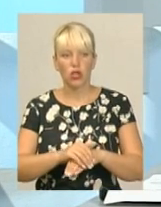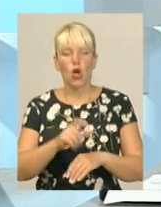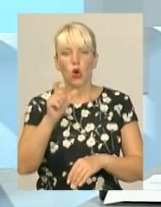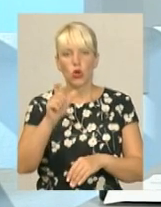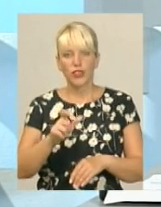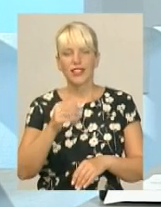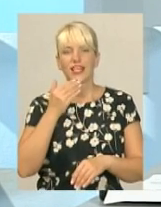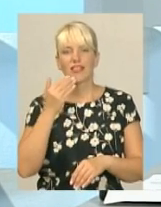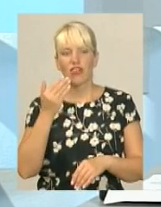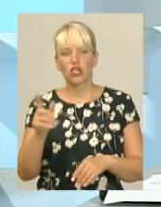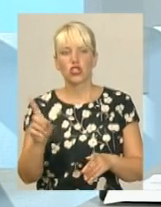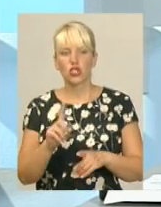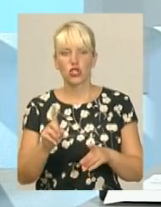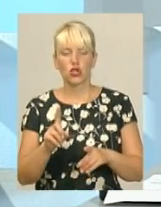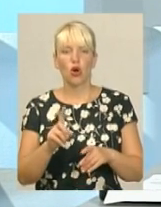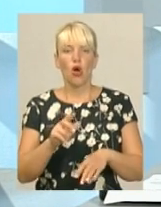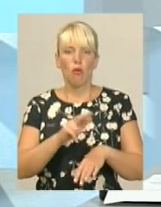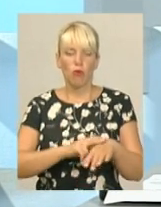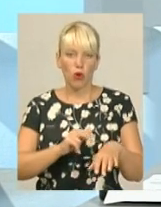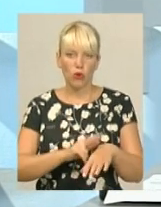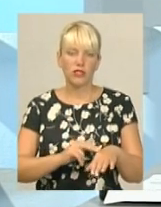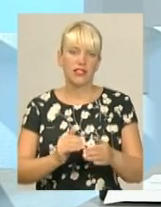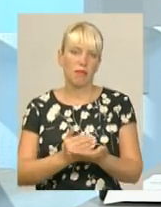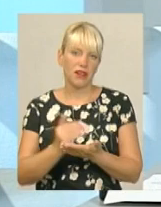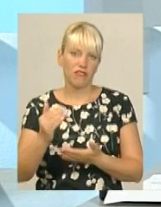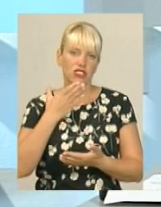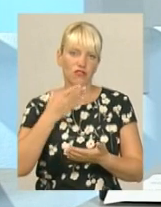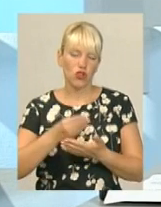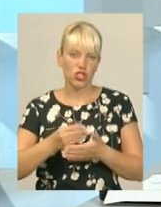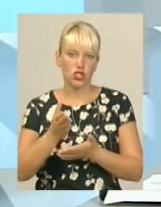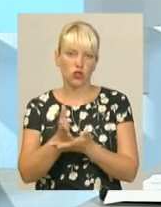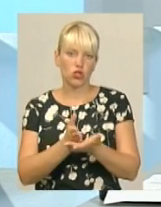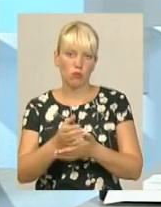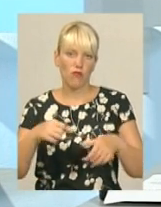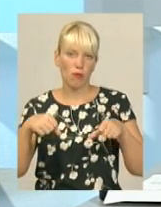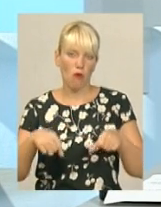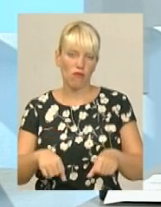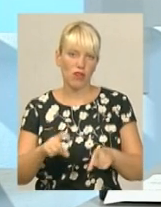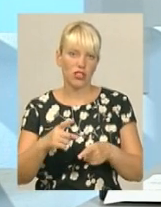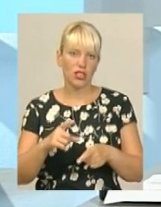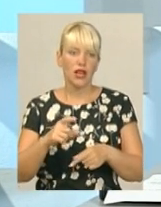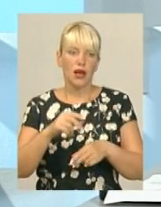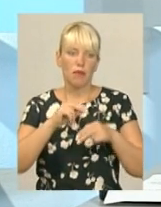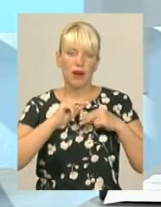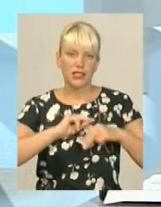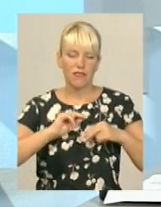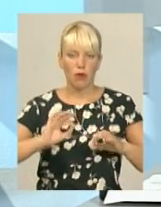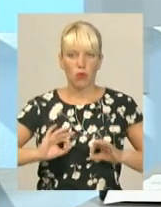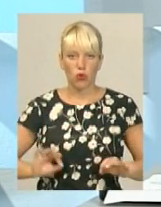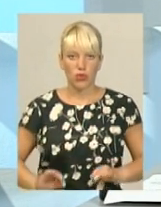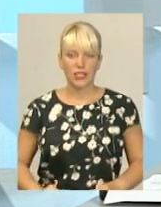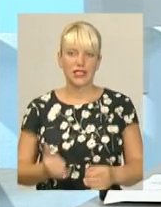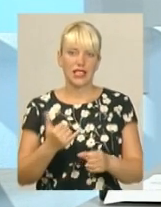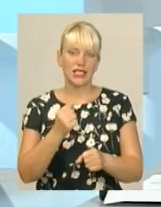що перевищила поліція свої службові повноваження. Тому працівниками прокуратури також